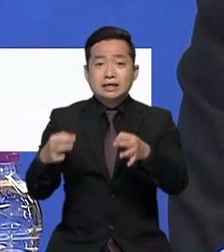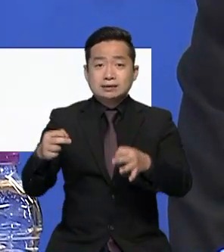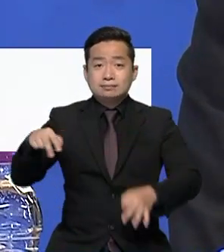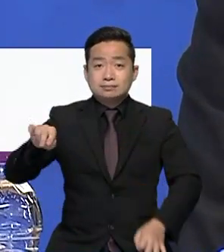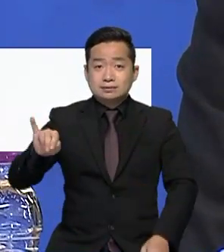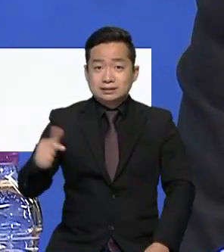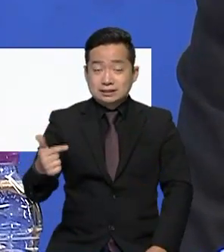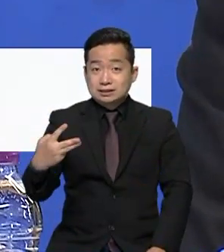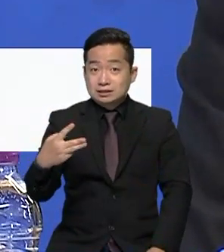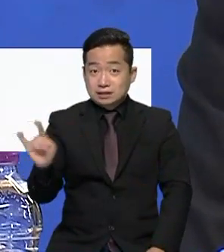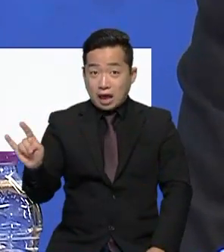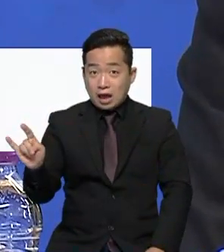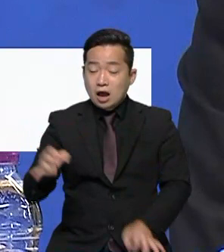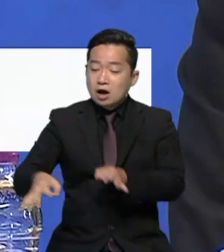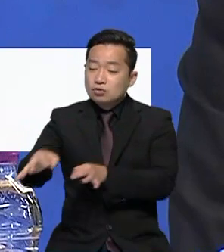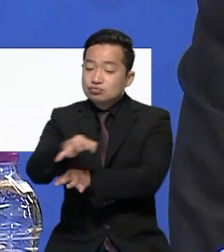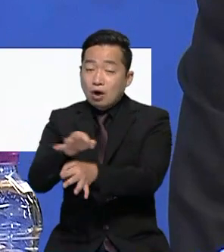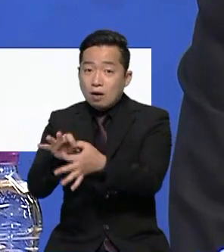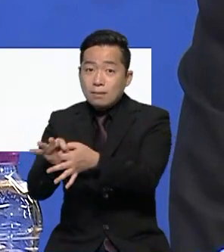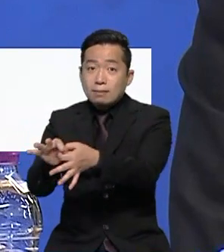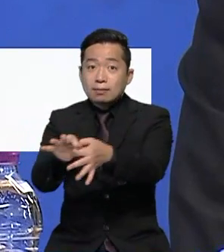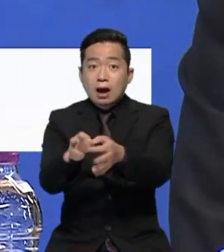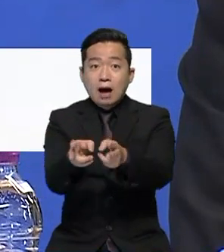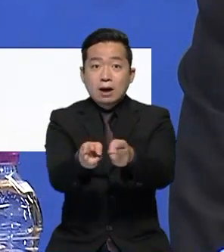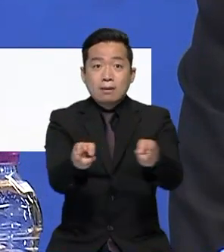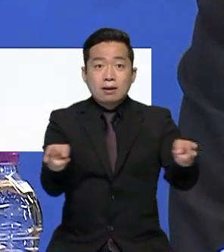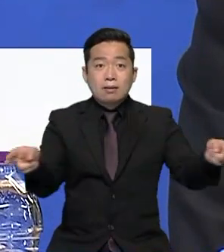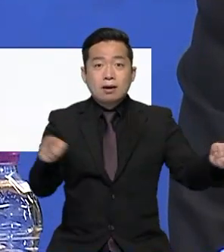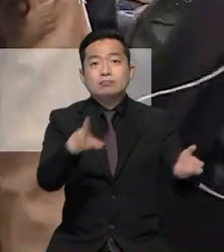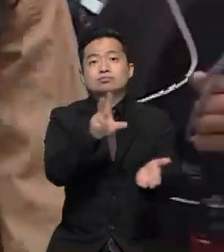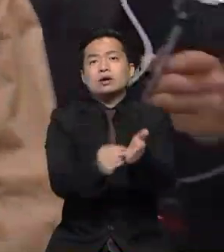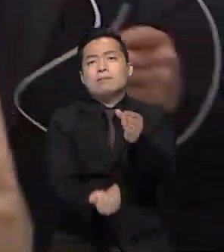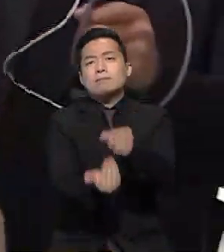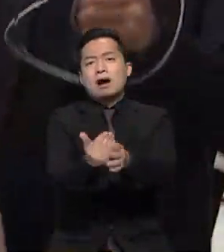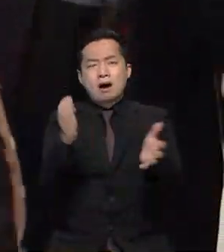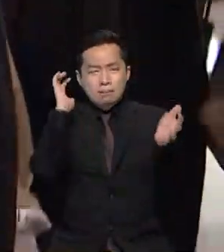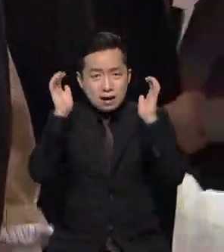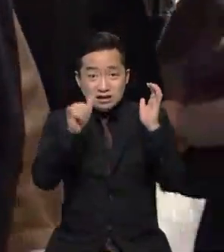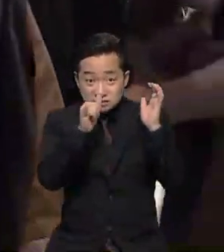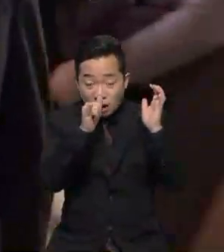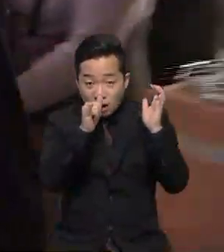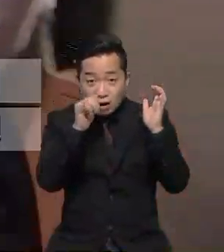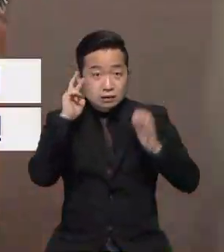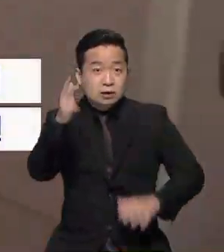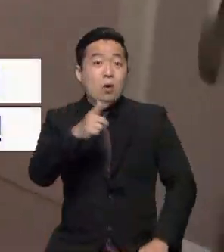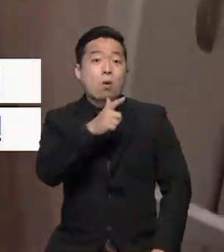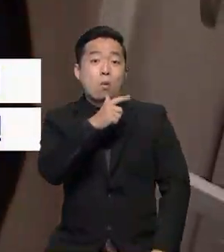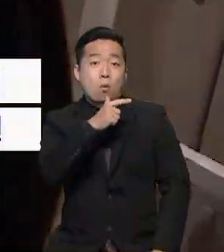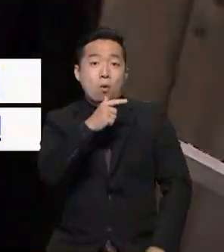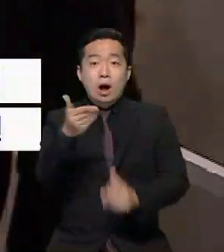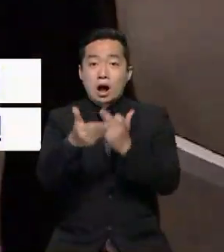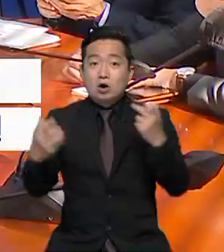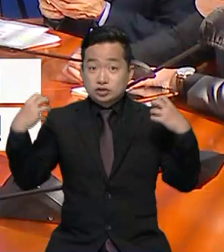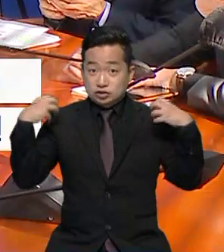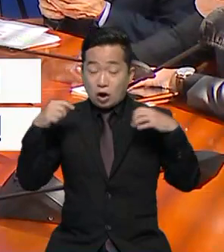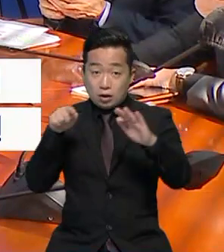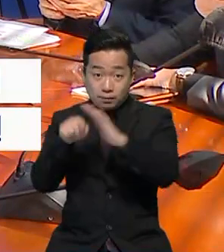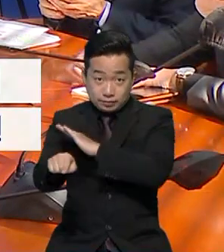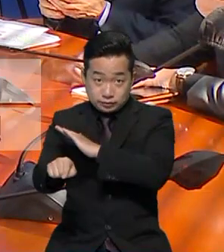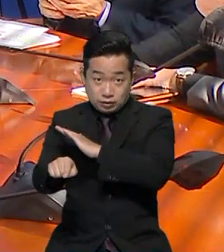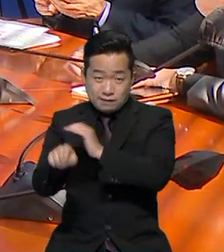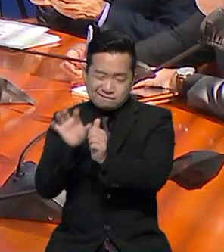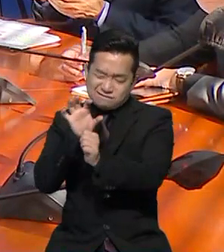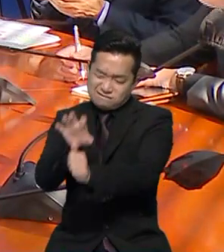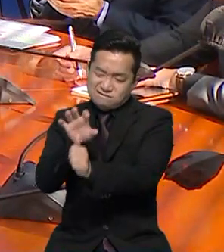김진태발 금융위기 때문에 자금시장이 엄청난 혼란에 빠졌습니다. 민주당은 다음 주 월요일 강원도청을 방문하는 등